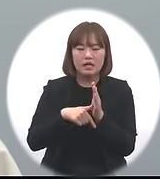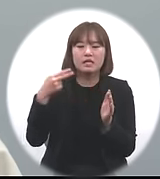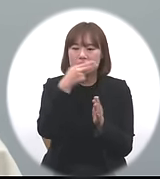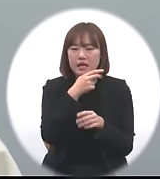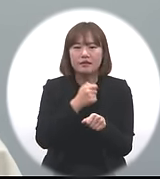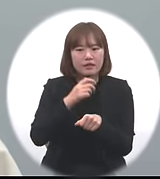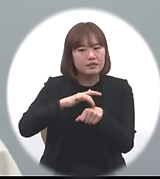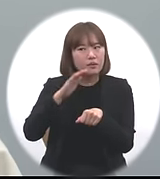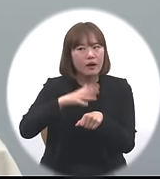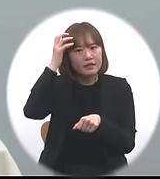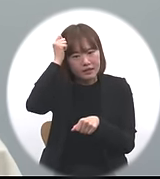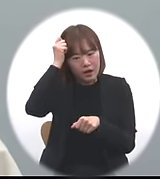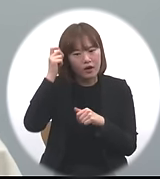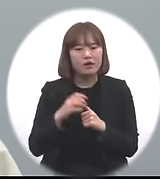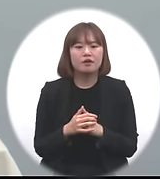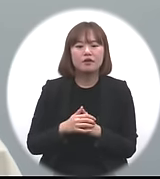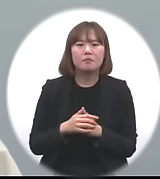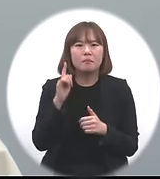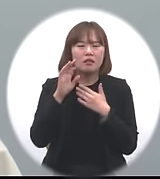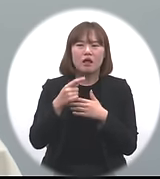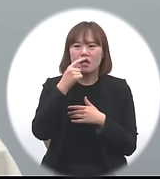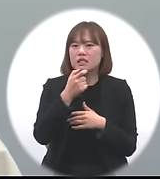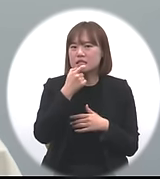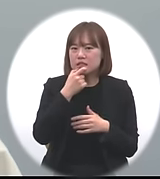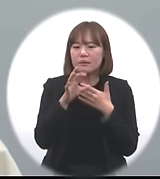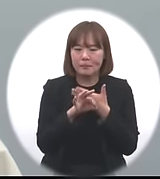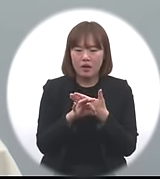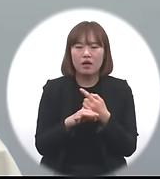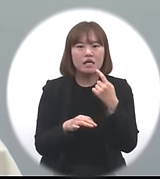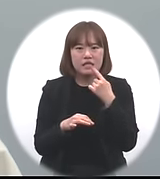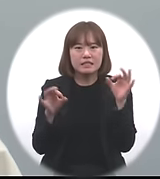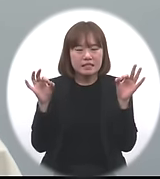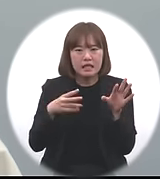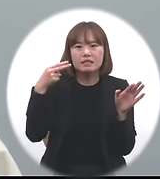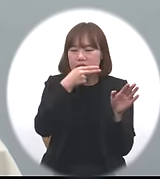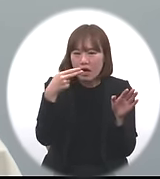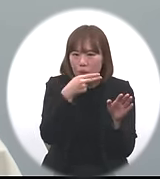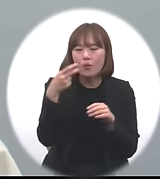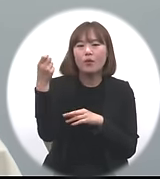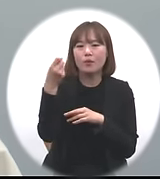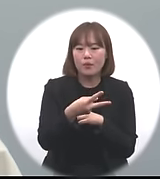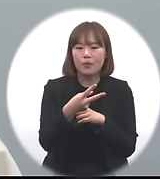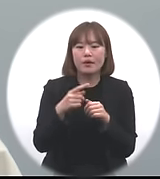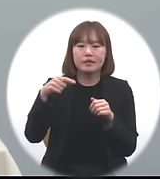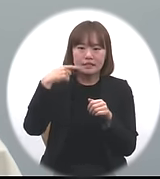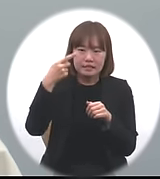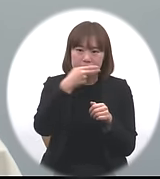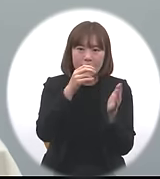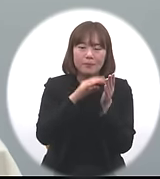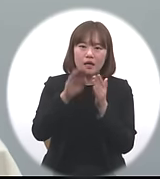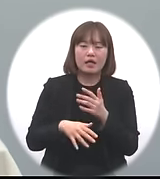돼요. 만약에 이 닦는 걸 싫으면 어떻게 하면 되죠? 이를 어떻게든 짧게라도 닦고 닦자마자